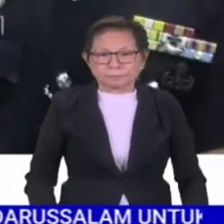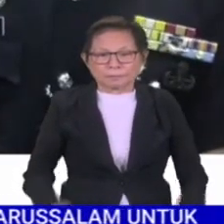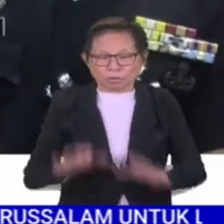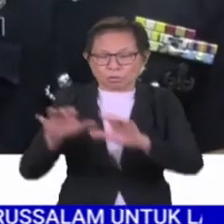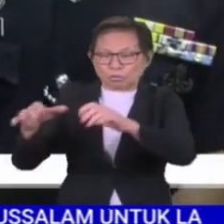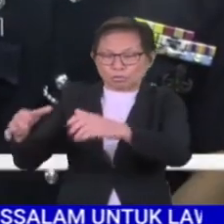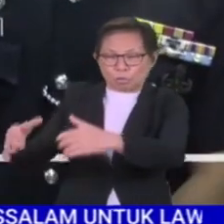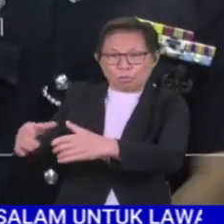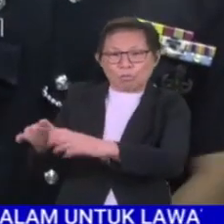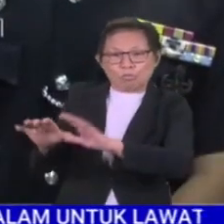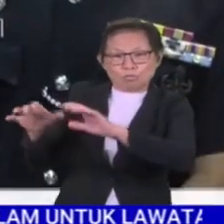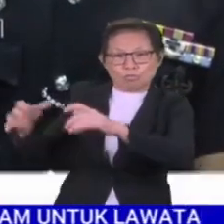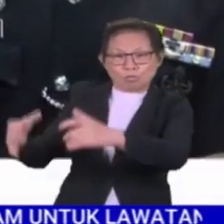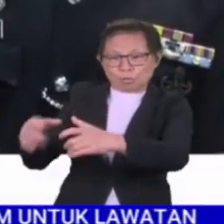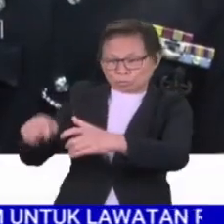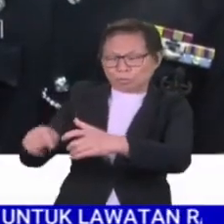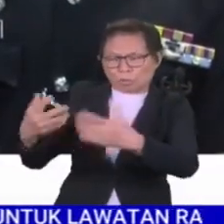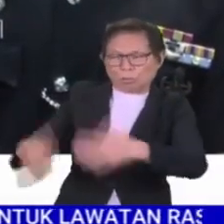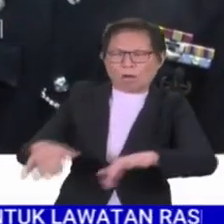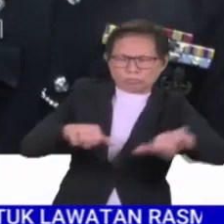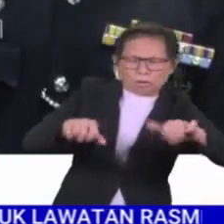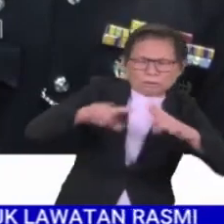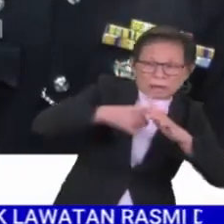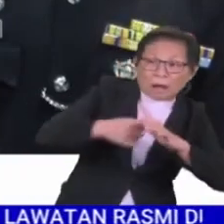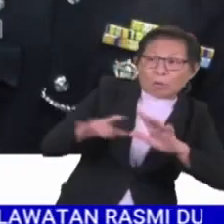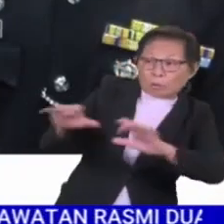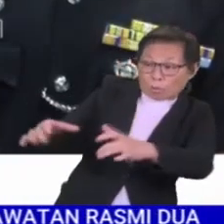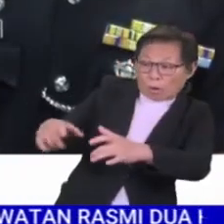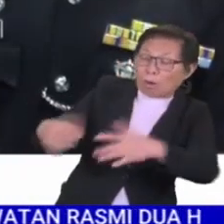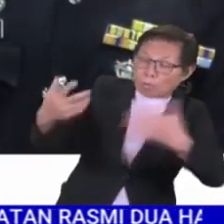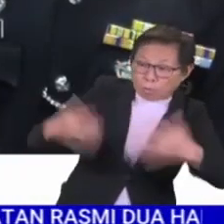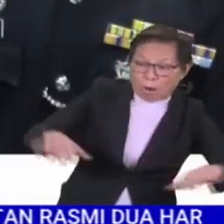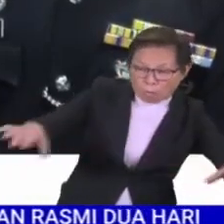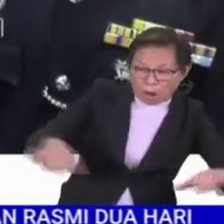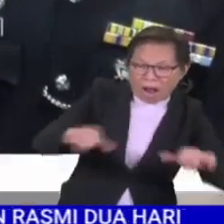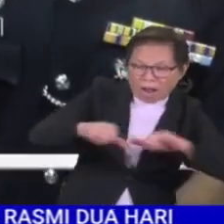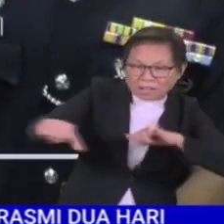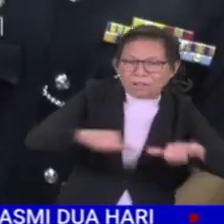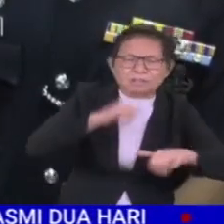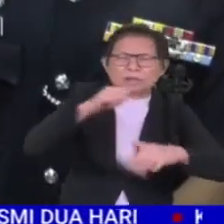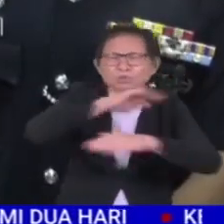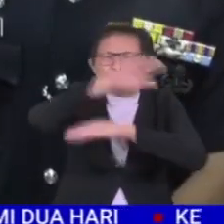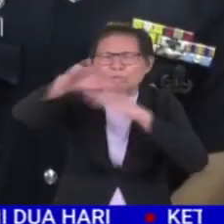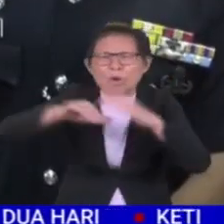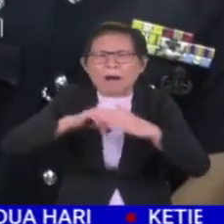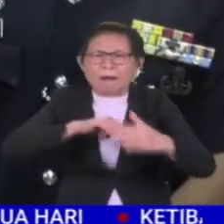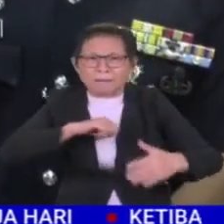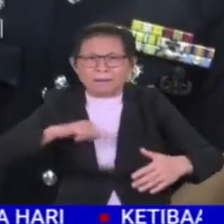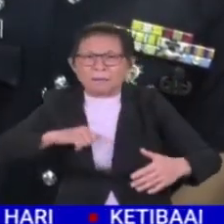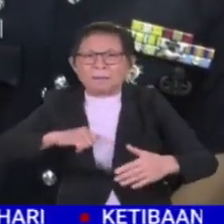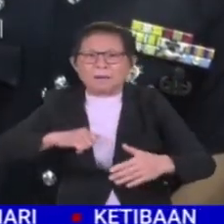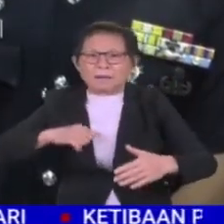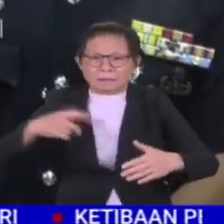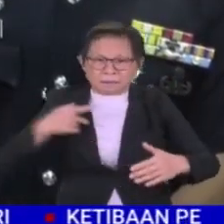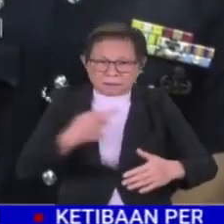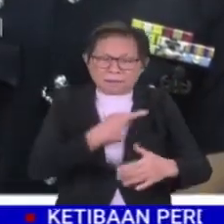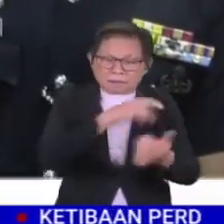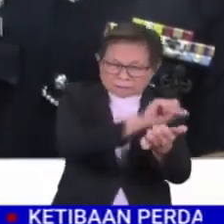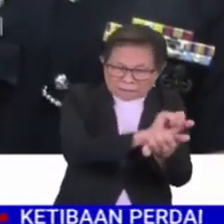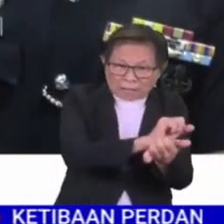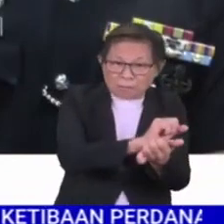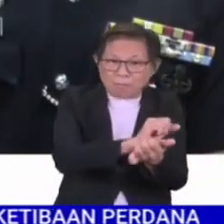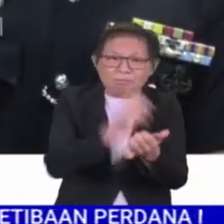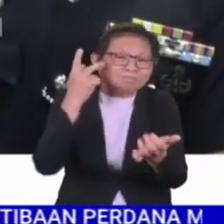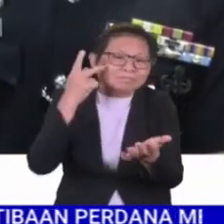Kumpulan ini telah menjalankan aktiviti iaitu yang mana bentuk tidak semua ahli kumpulan ini, tapi yang mana yang kita tangkap ni memang